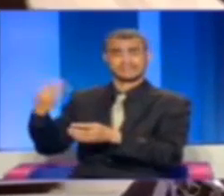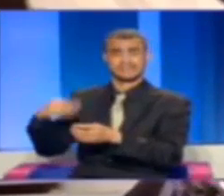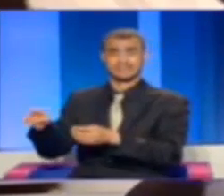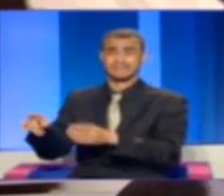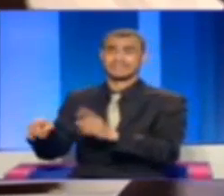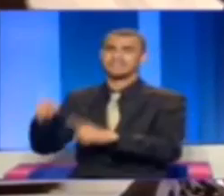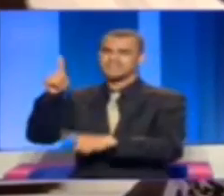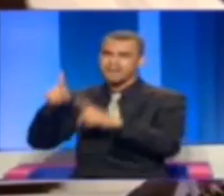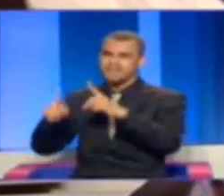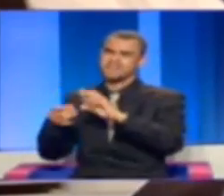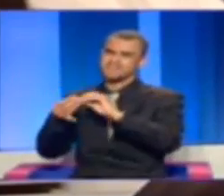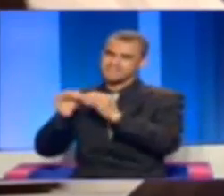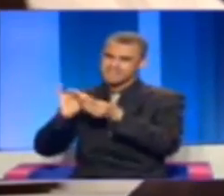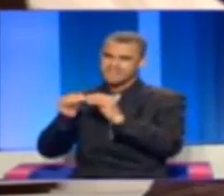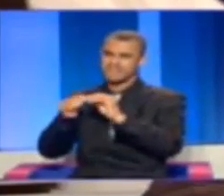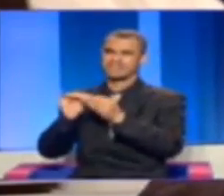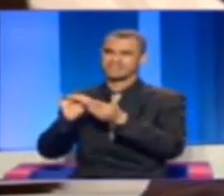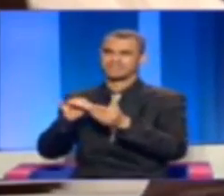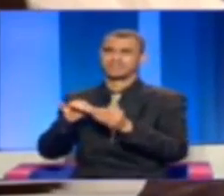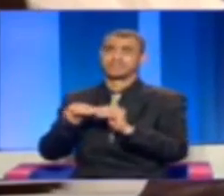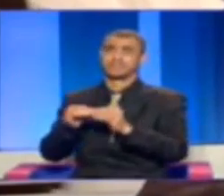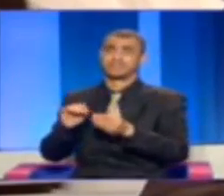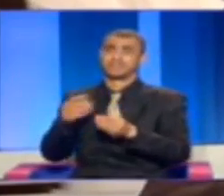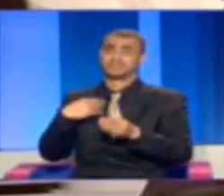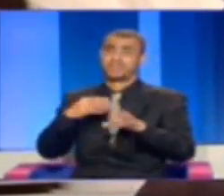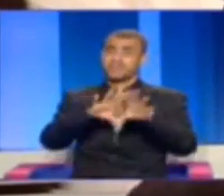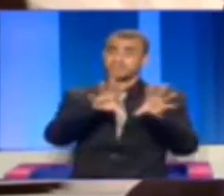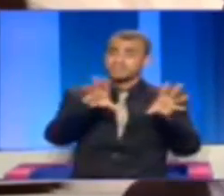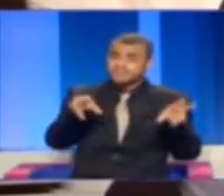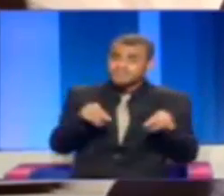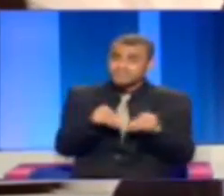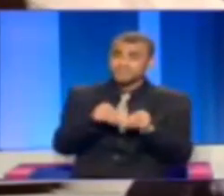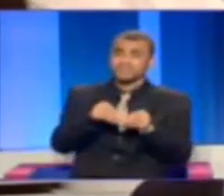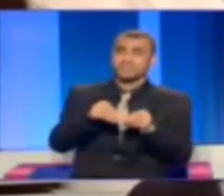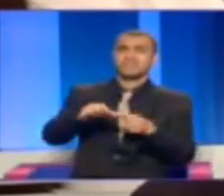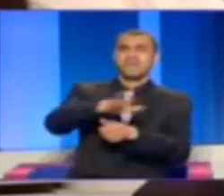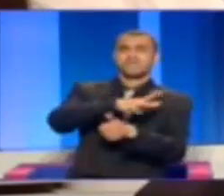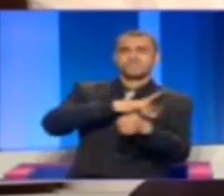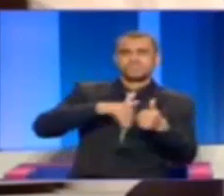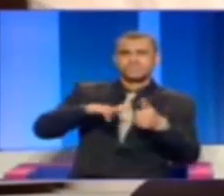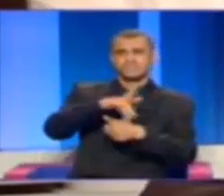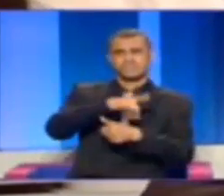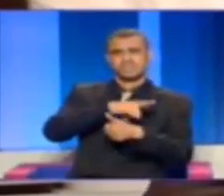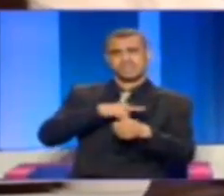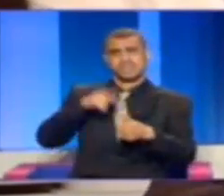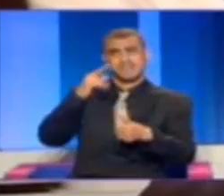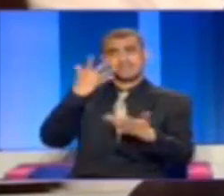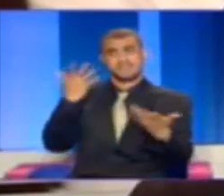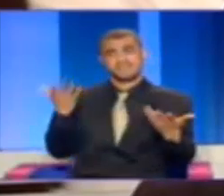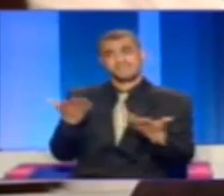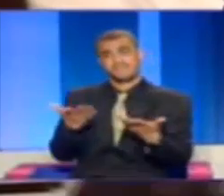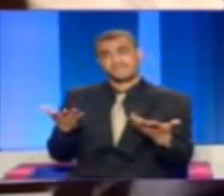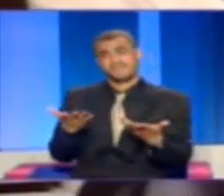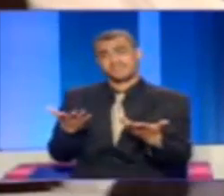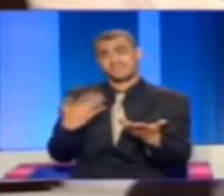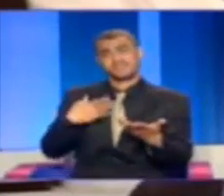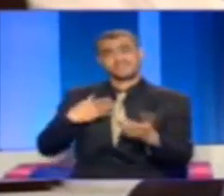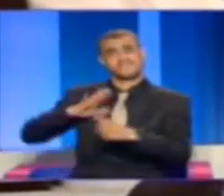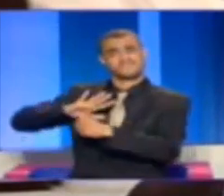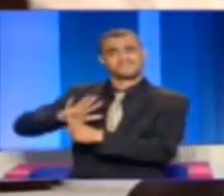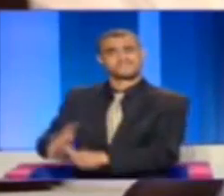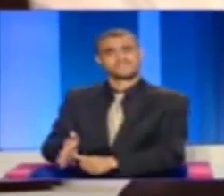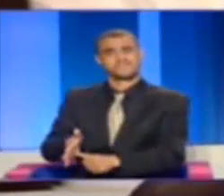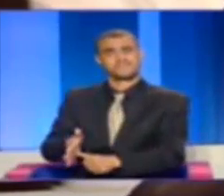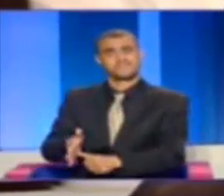دقيقتين للحوار او للتفسير، ويبقى هو داخل مجتمع او داخل اسره يحبها ويعزها